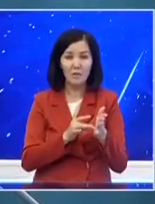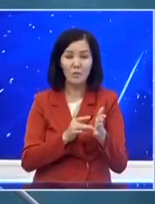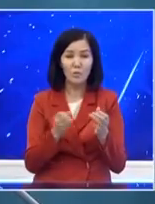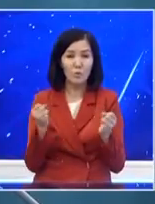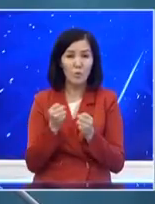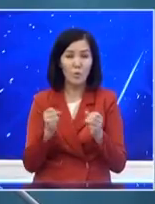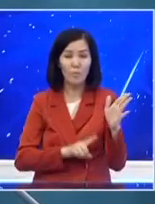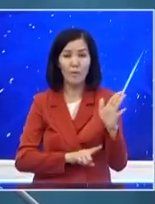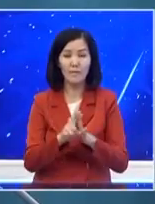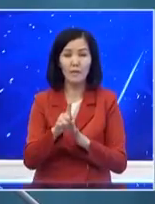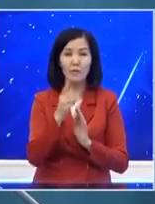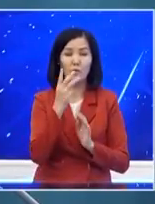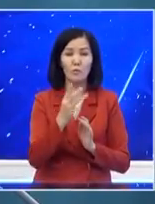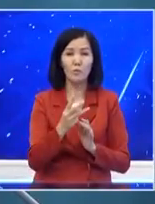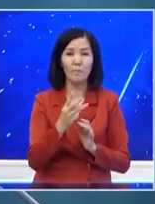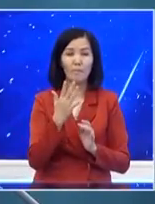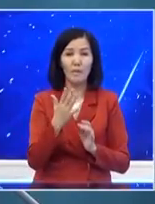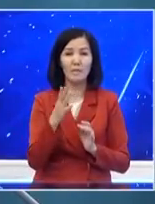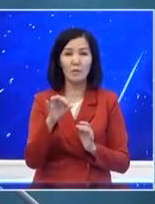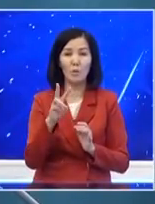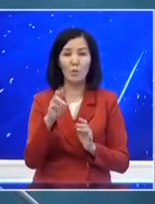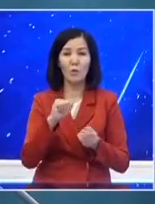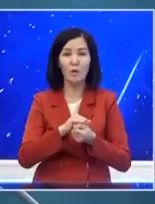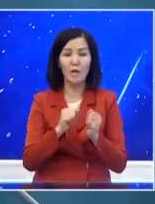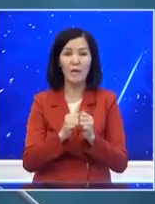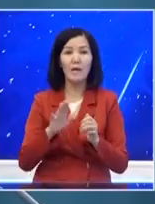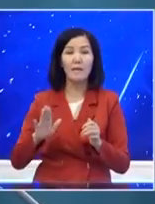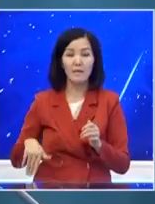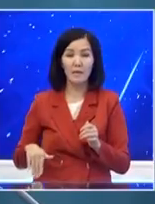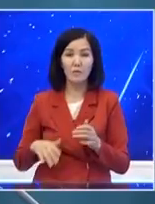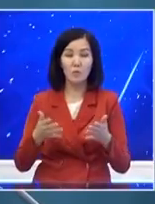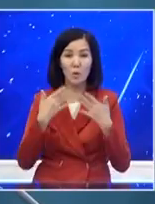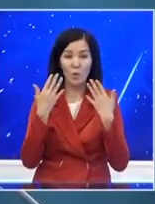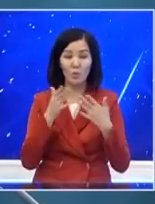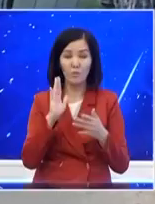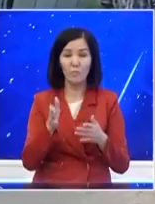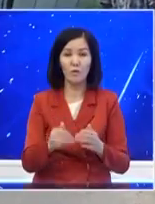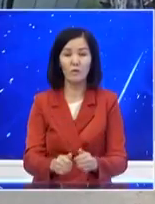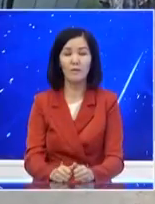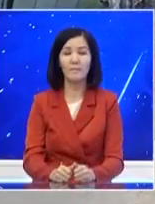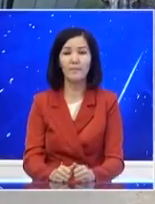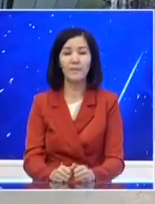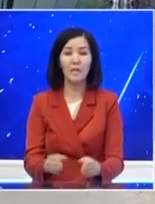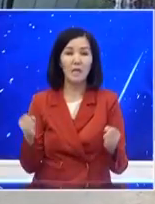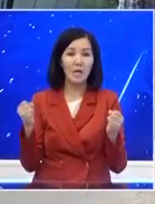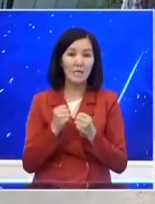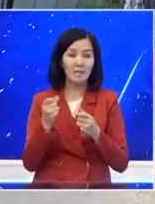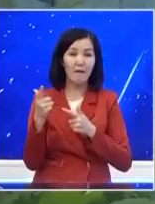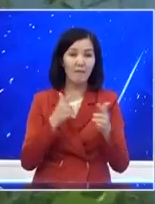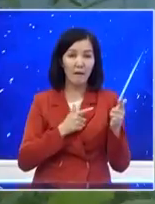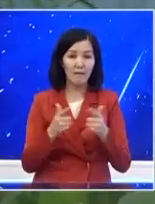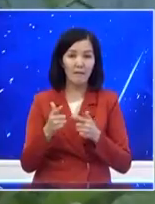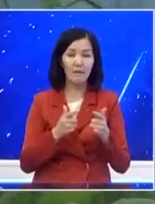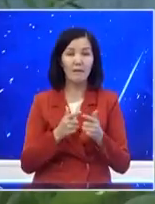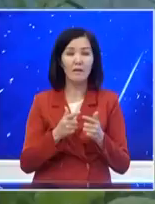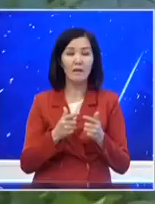Бірінші қыс түскен кезде 3-5 тонна көмірі болса, кейін жарғыра жеңіл болады, өздеріңіз білесіздер. қысқа қамданып, білек сыбана кірісер